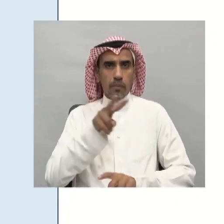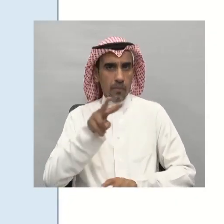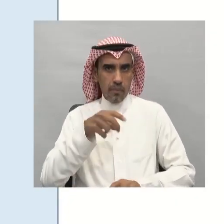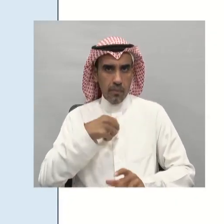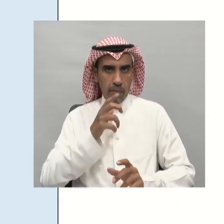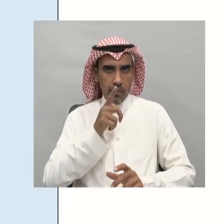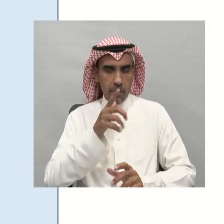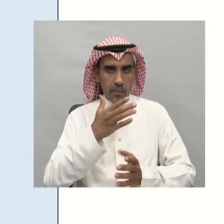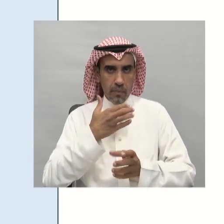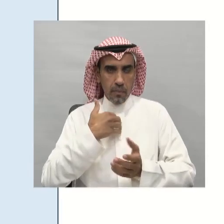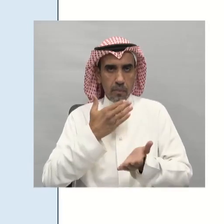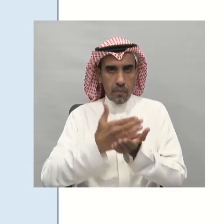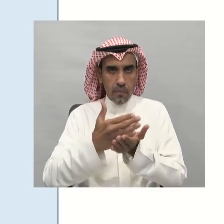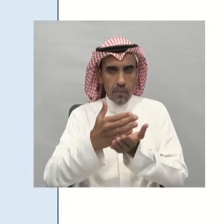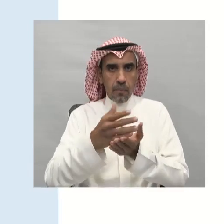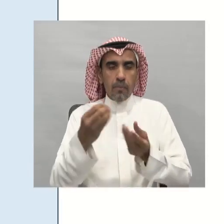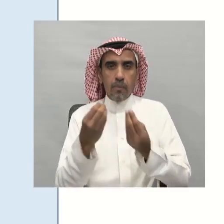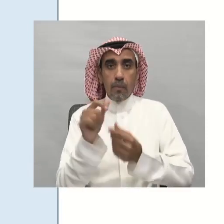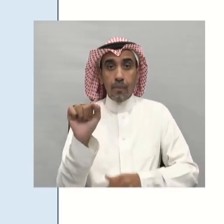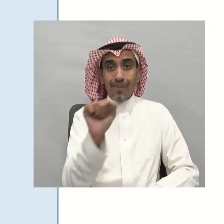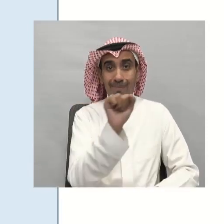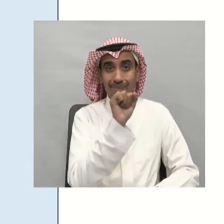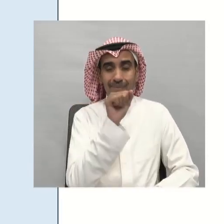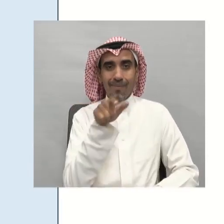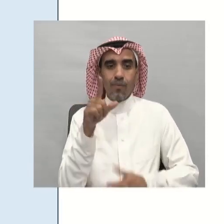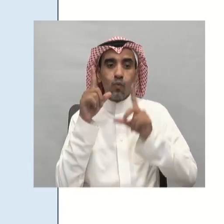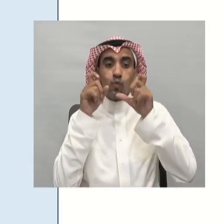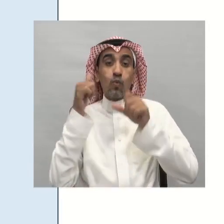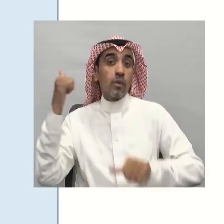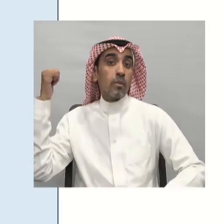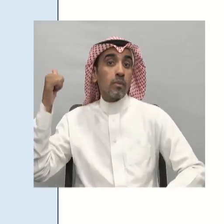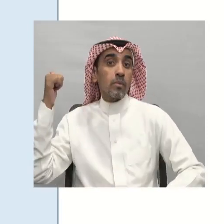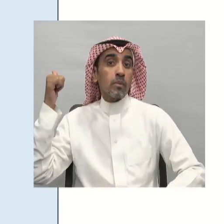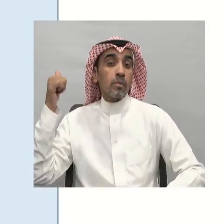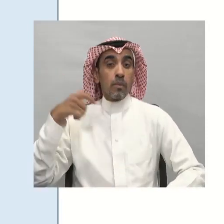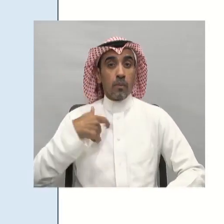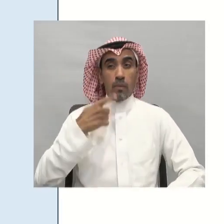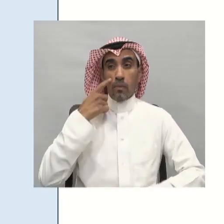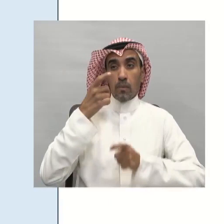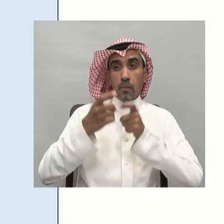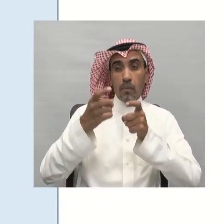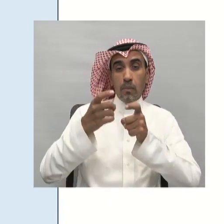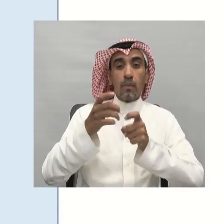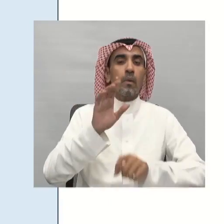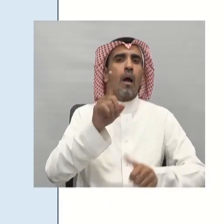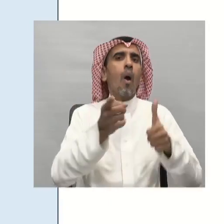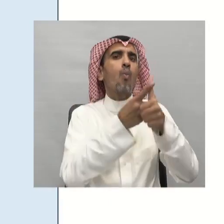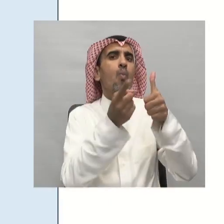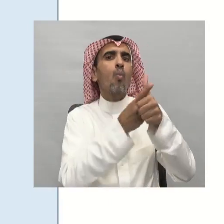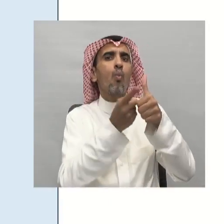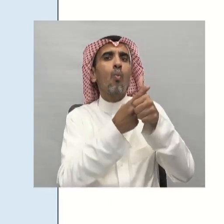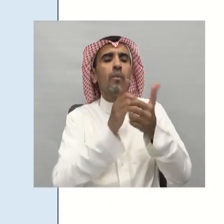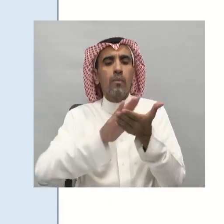الذي لدينا الآن أو هذه الخصائص بهذه الصورة. فدعونا الآن نلاحظ، نجد أولا